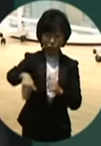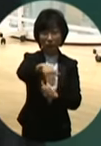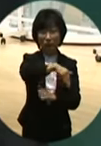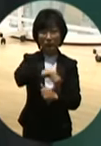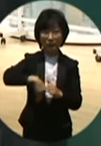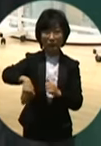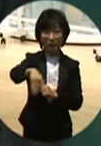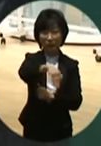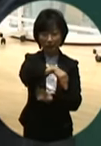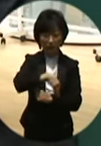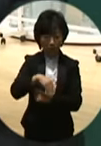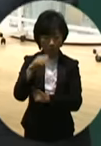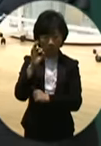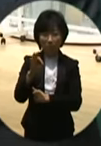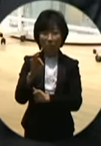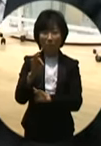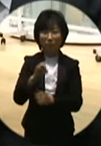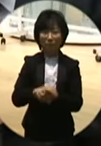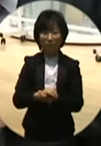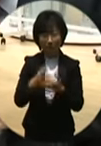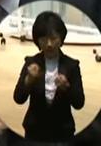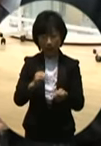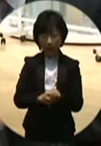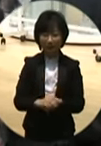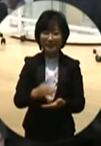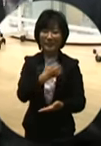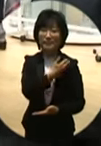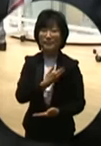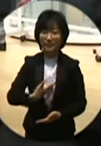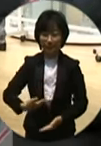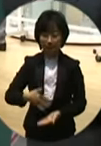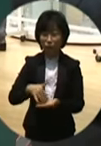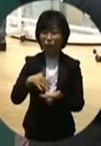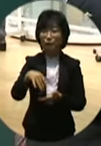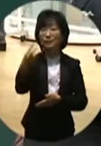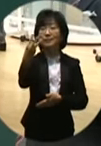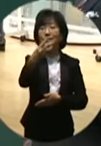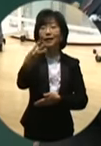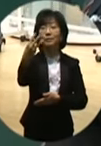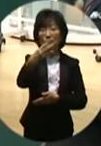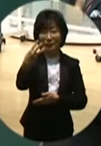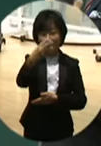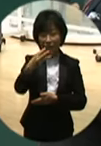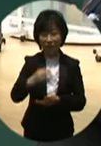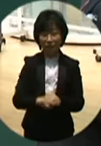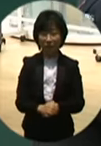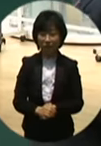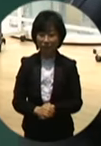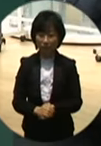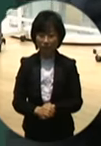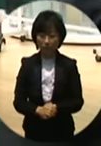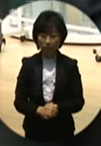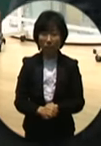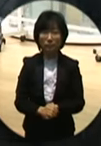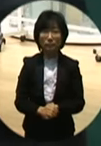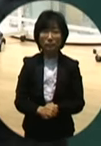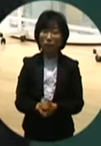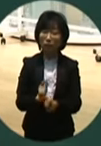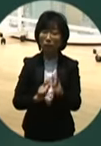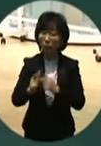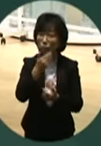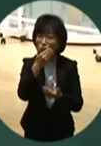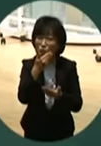you just look around you, there are 예, ways for you. 3,000 제자 일어났다. 3,000 disciples arose. 예, 더 중요한 게 뭡니까? What was even more